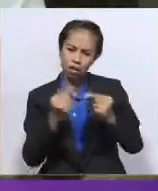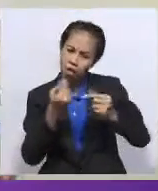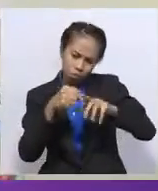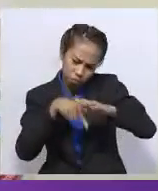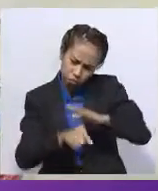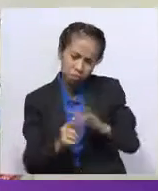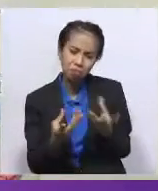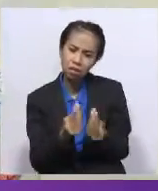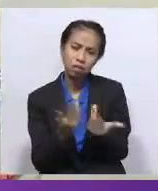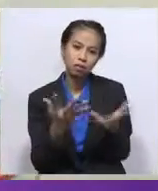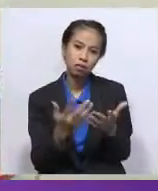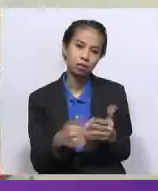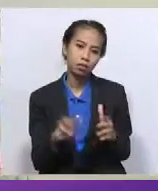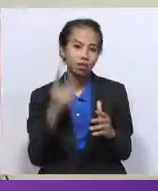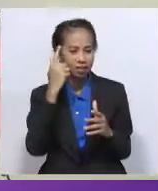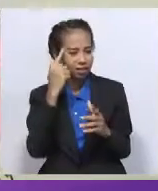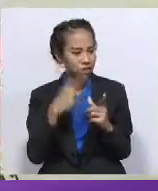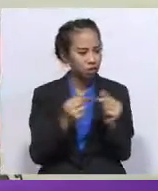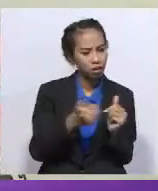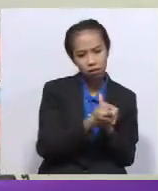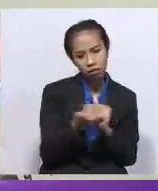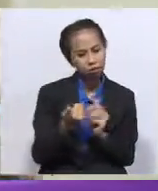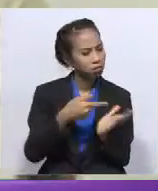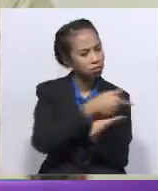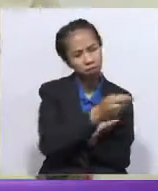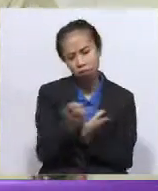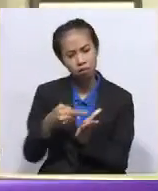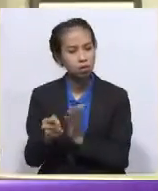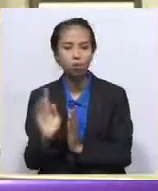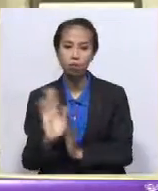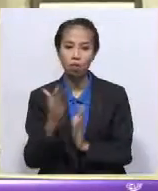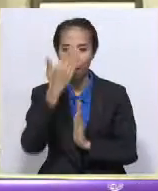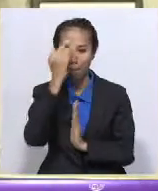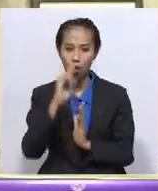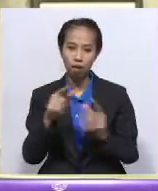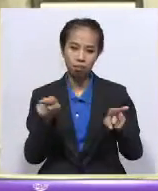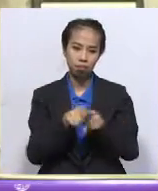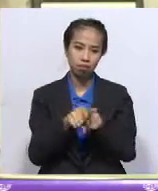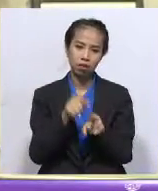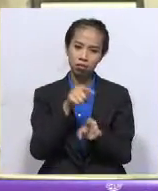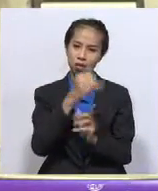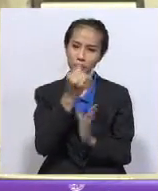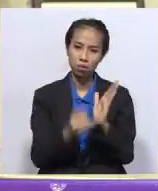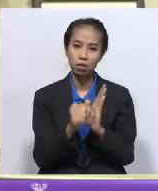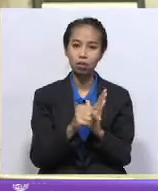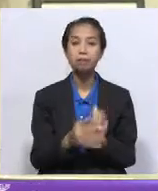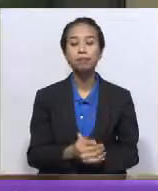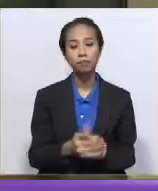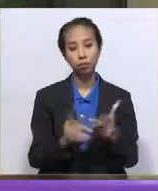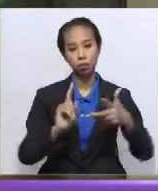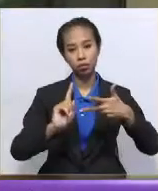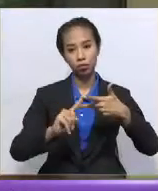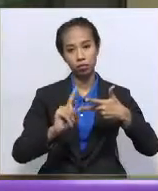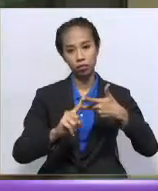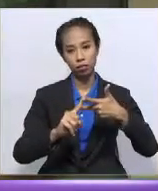วมทั้งพยายามอย่าเบี่ยงเบนประเด็นสู่การเสาะหาพยานวัตถุที่อาจทำให้รูปคดีเปลี่ยนแปลงได้2ค่ะข